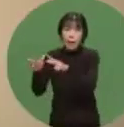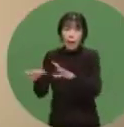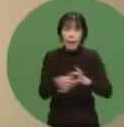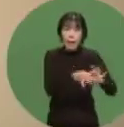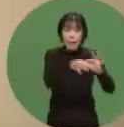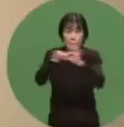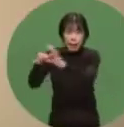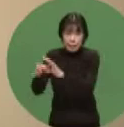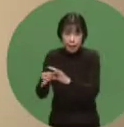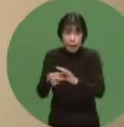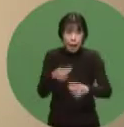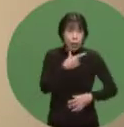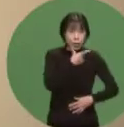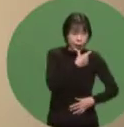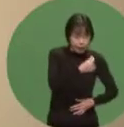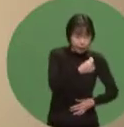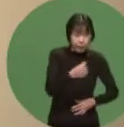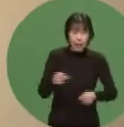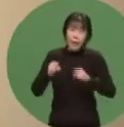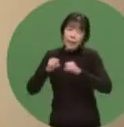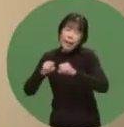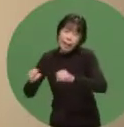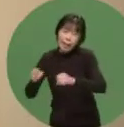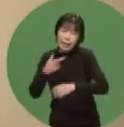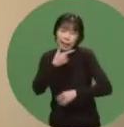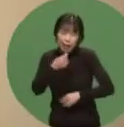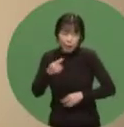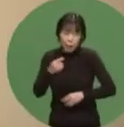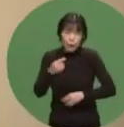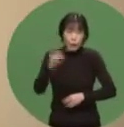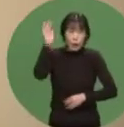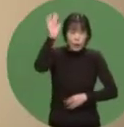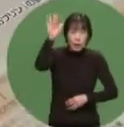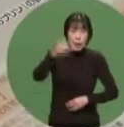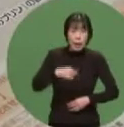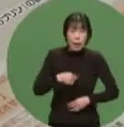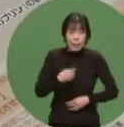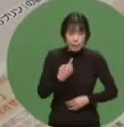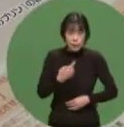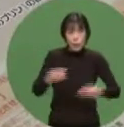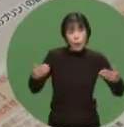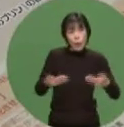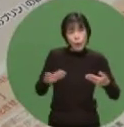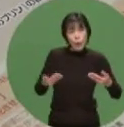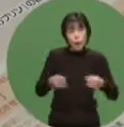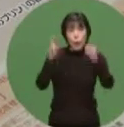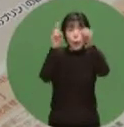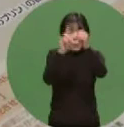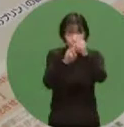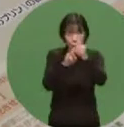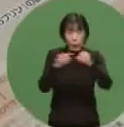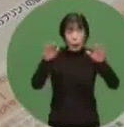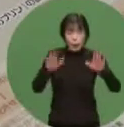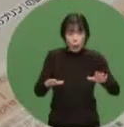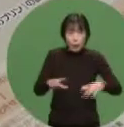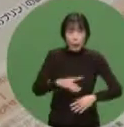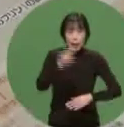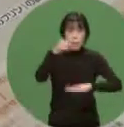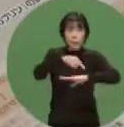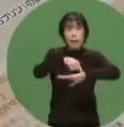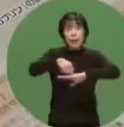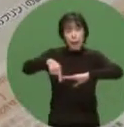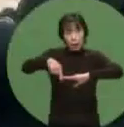ややりたいことを仕事として発展させるきっかけを持ってもらえればと、今回初めて企画されました。